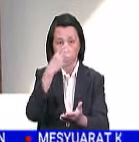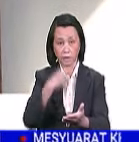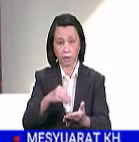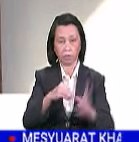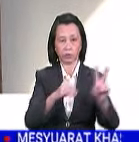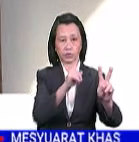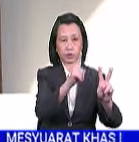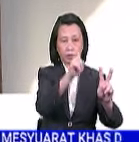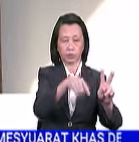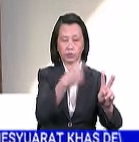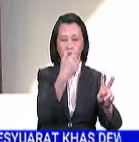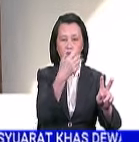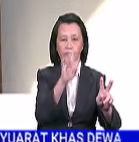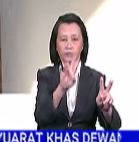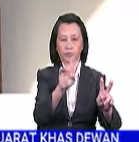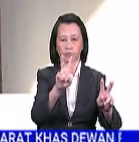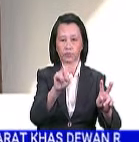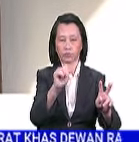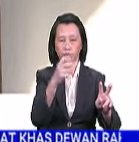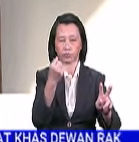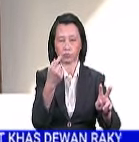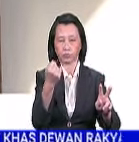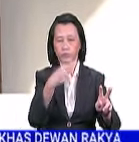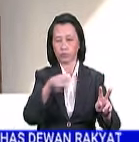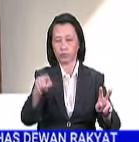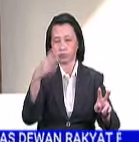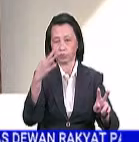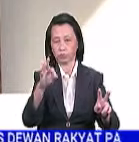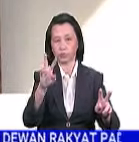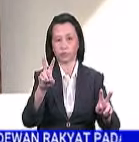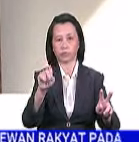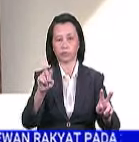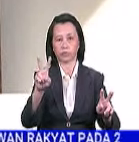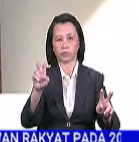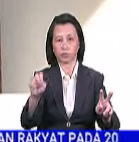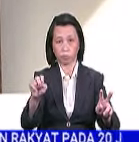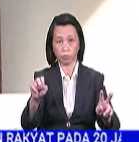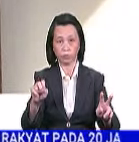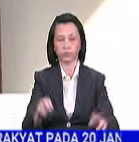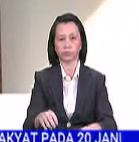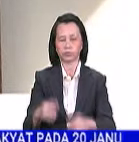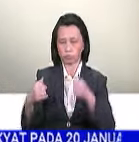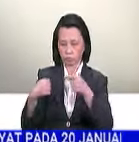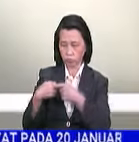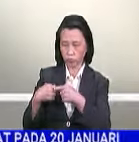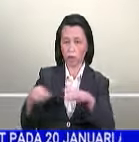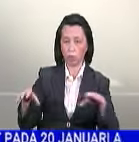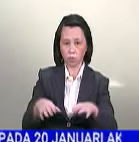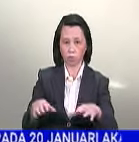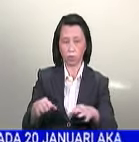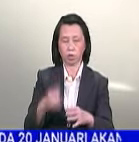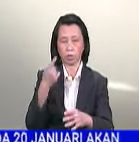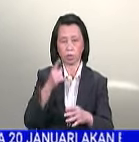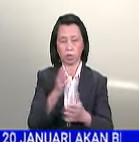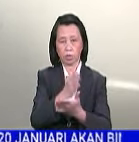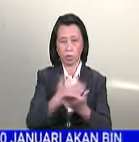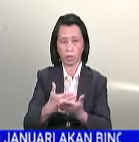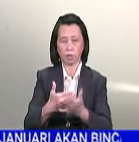antara 21 Ogos 2015 hingga 19 Ogos 2020. Pendakwaan dibuat mengikut